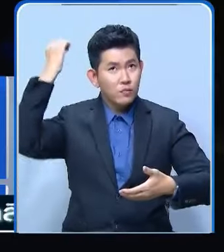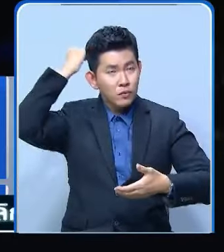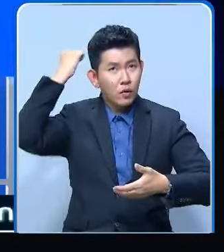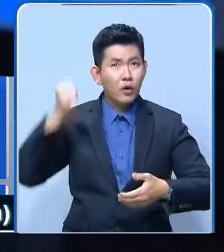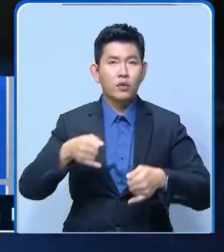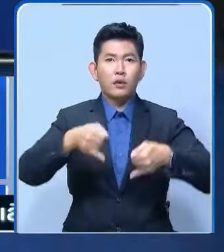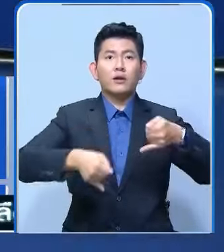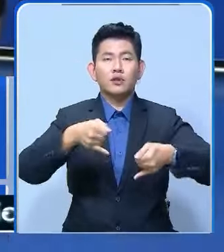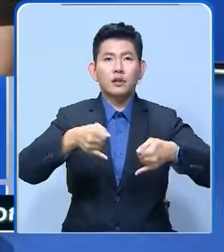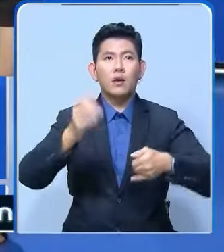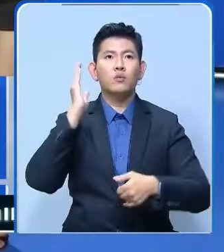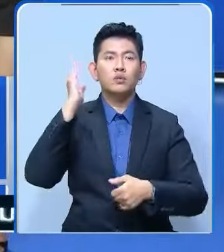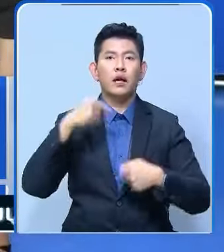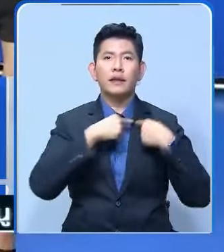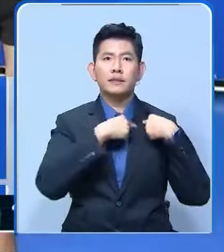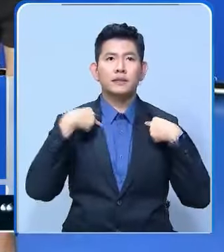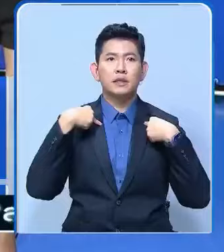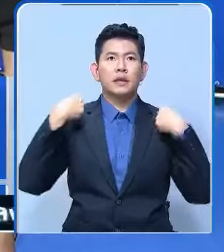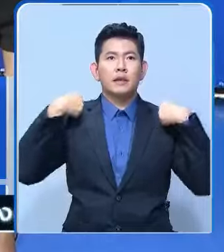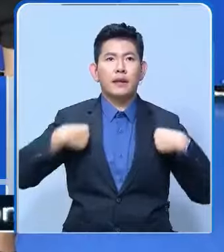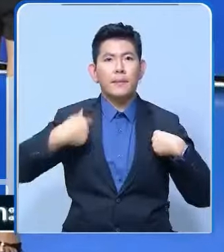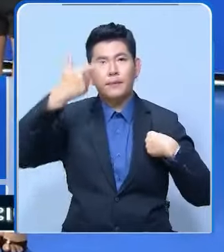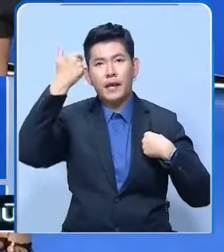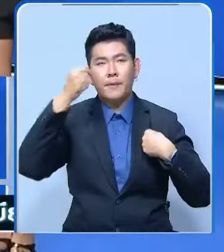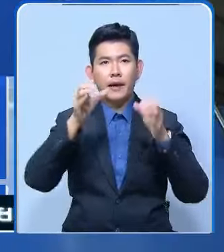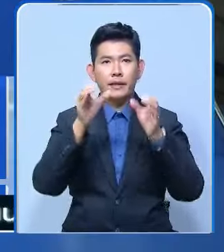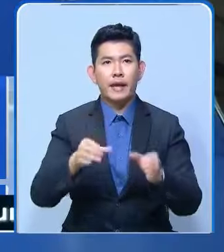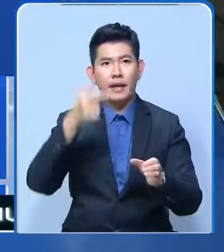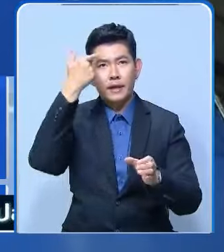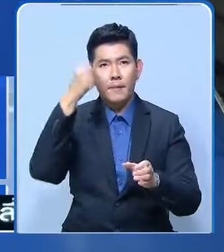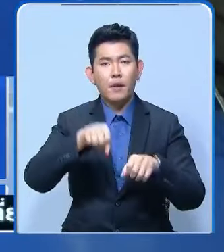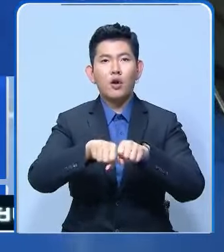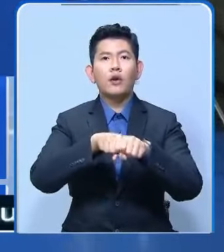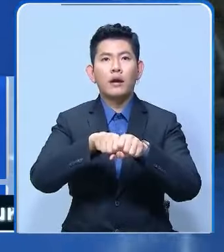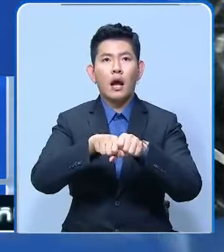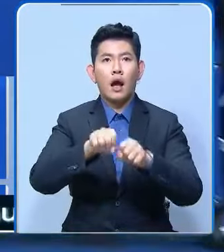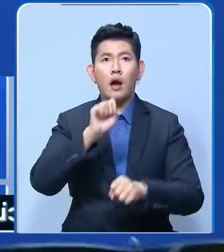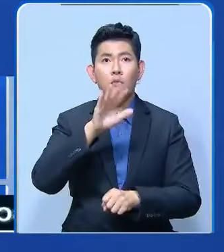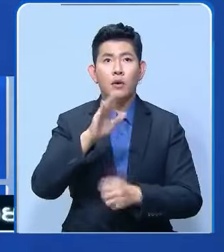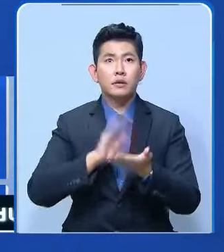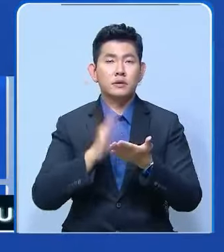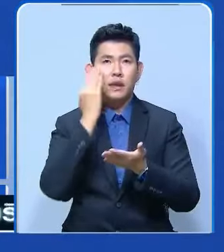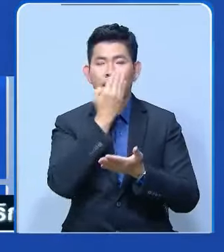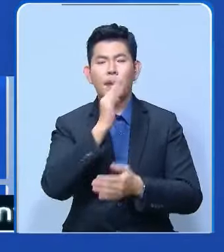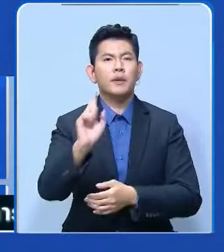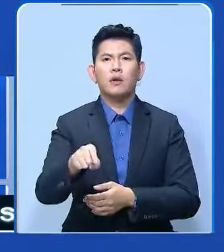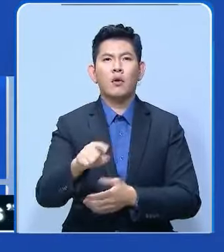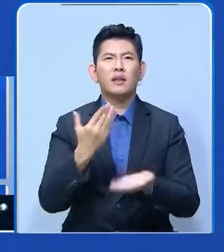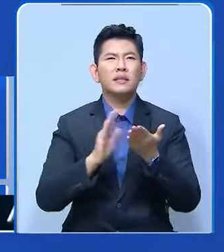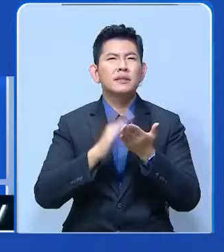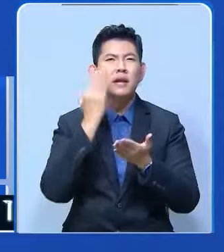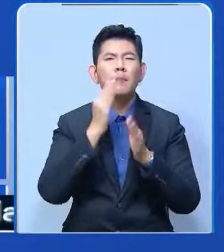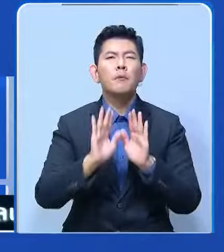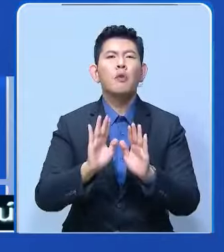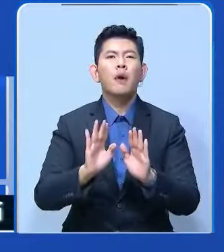งผู้ชายสวมเสื้อยืดหรือเสื้อกล้ามดำกางเกงขายาวสีดำรองเท้าผ้าใบมาย้ำไม่ต้องแต่งหน้ามาหรือแต่งมาเบา